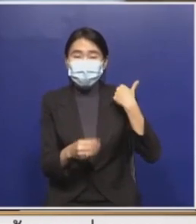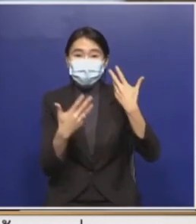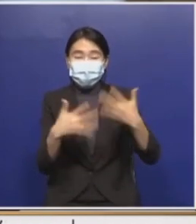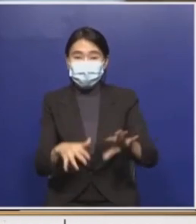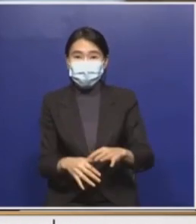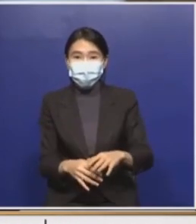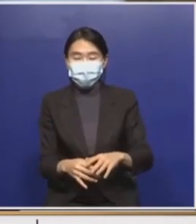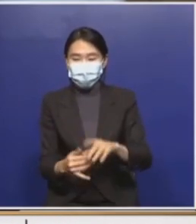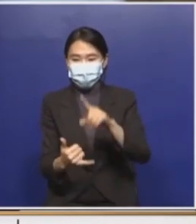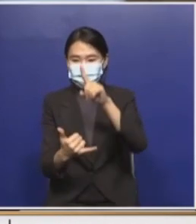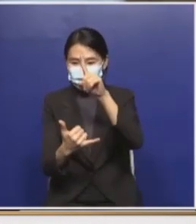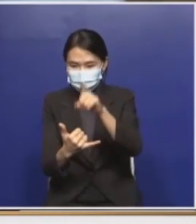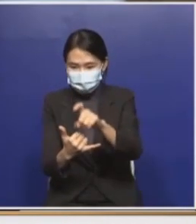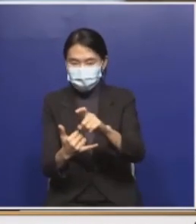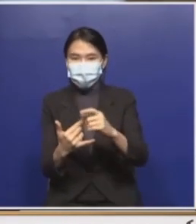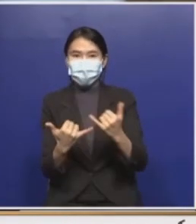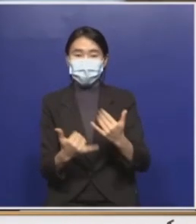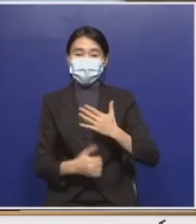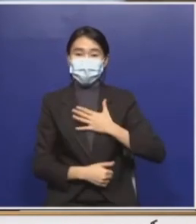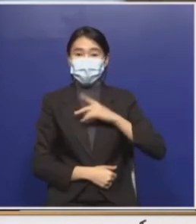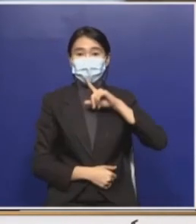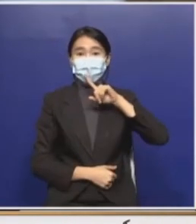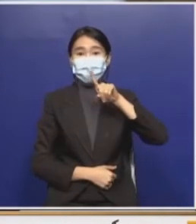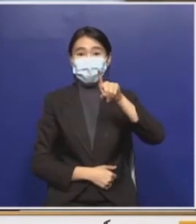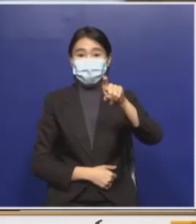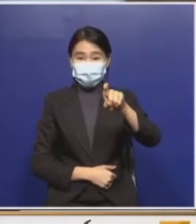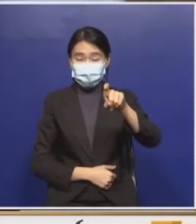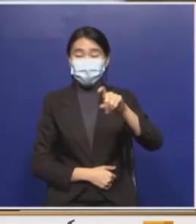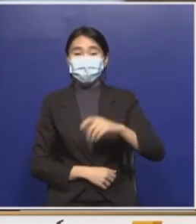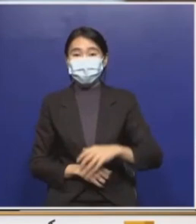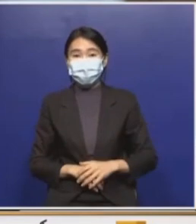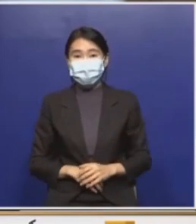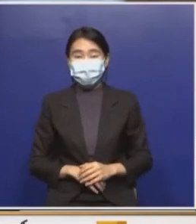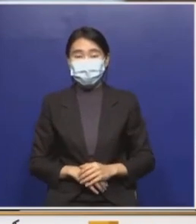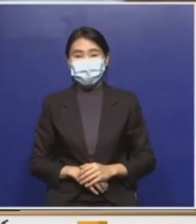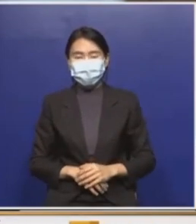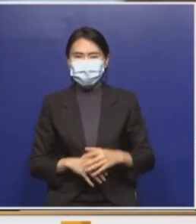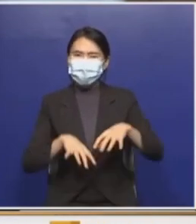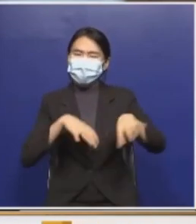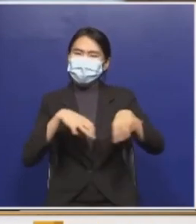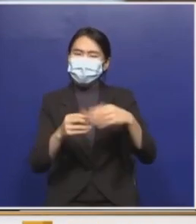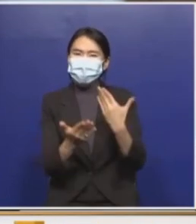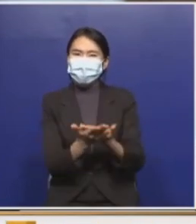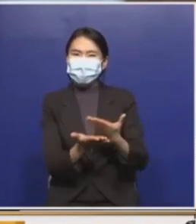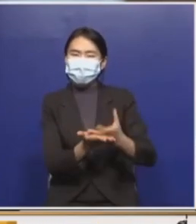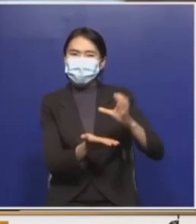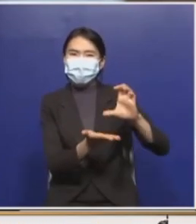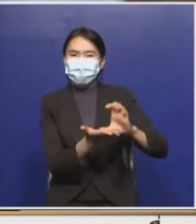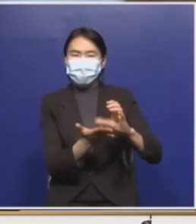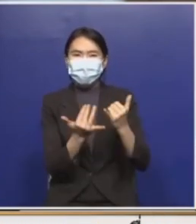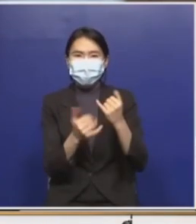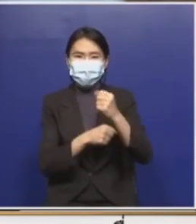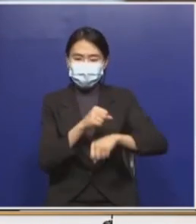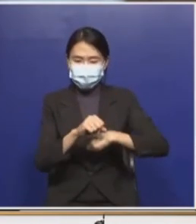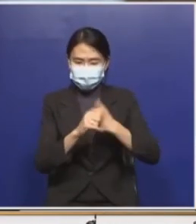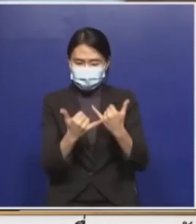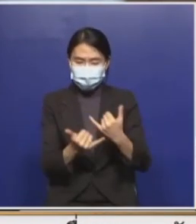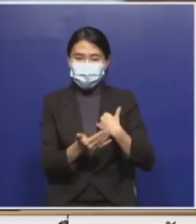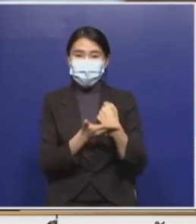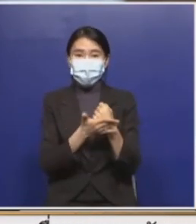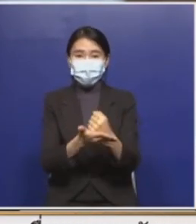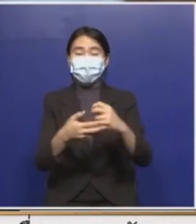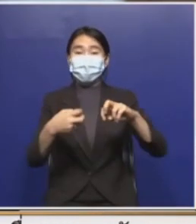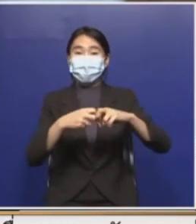ครับผมอยากจะถามว่าการจัดทำงบประมาณตรงนี้เพื่อที่จะแก้ไขปัญห